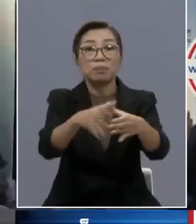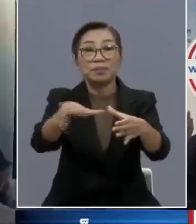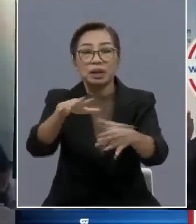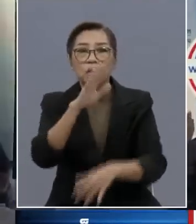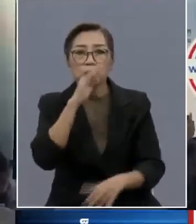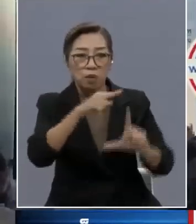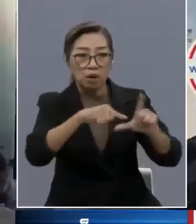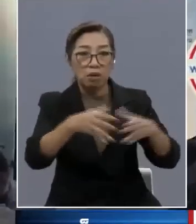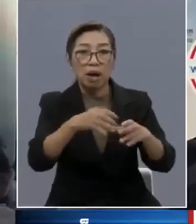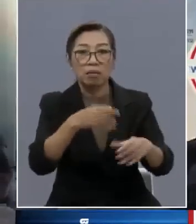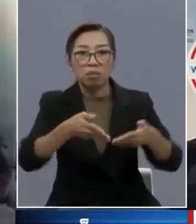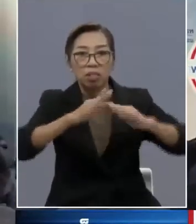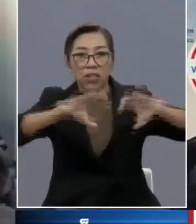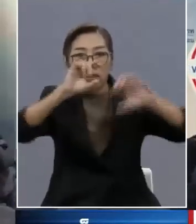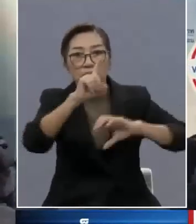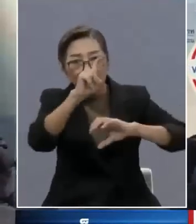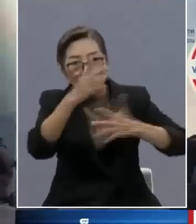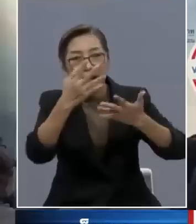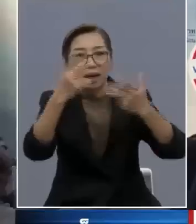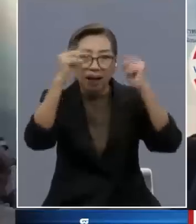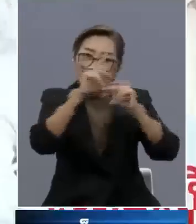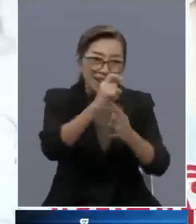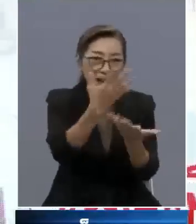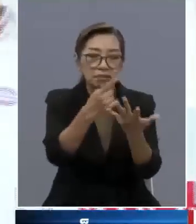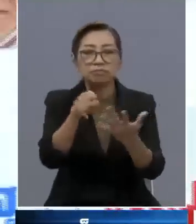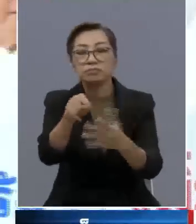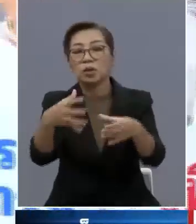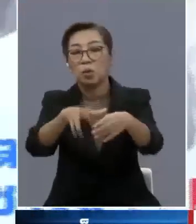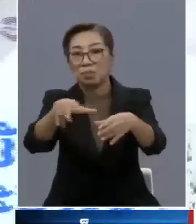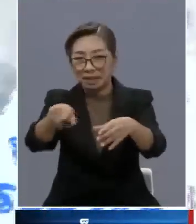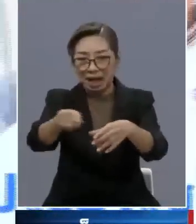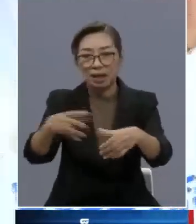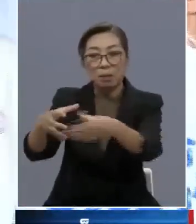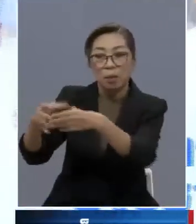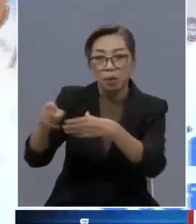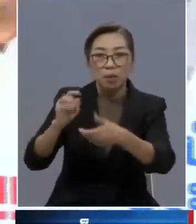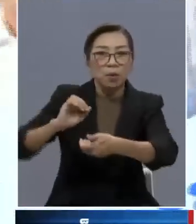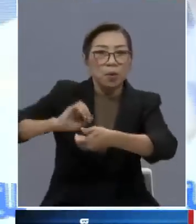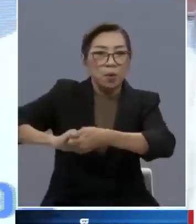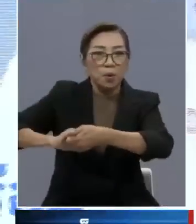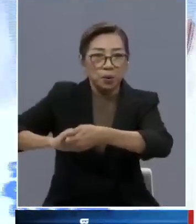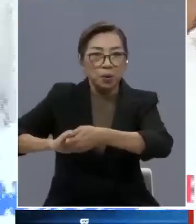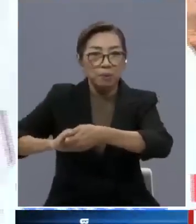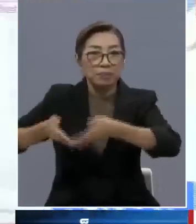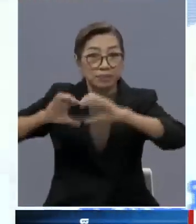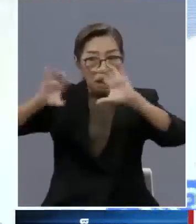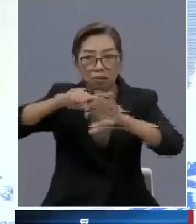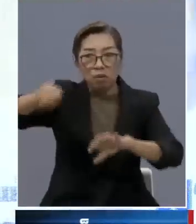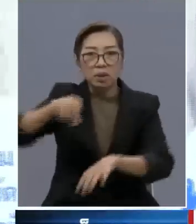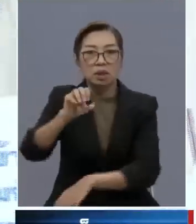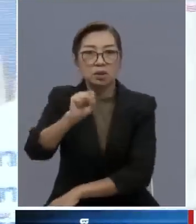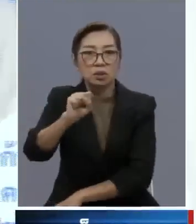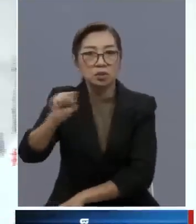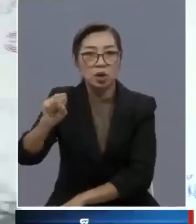ก็คือสูตรนี้แหละที่มีกระแสข่าวออกมาเพื่อไทยรวมกับขั้วรัฐบาลเดิมก็จะมีเสียงส.ส.เกิน320เสียงแล้วประเด็น